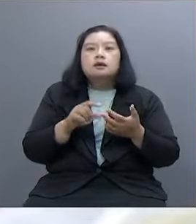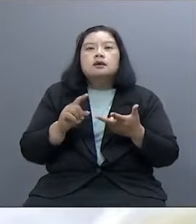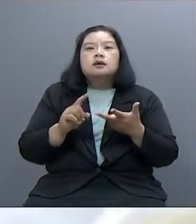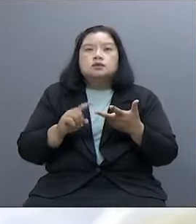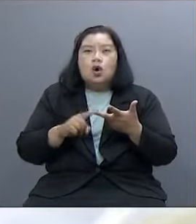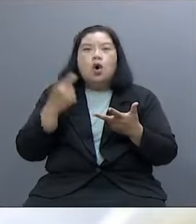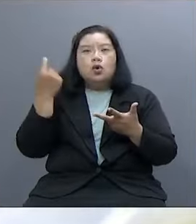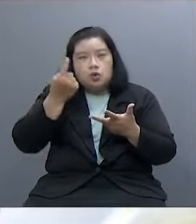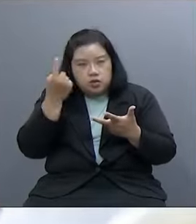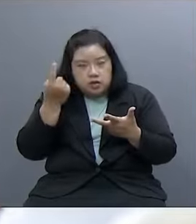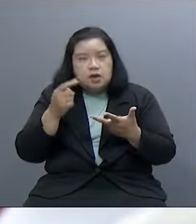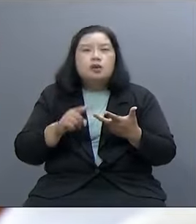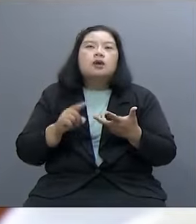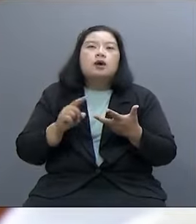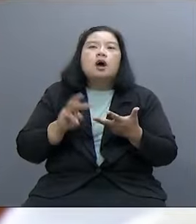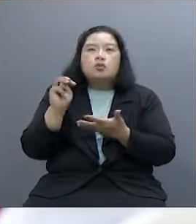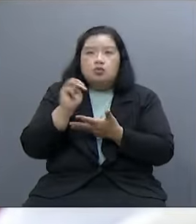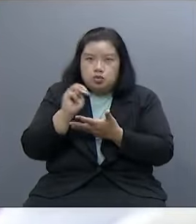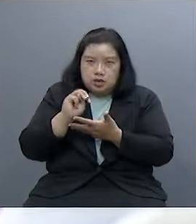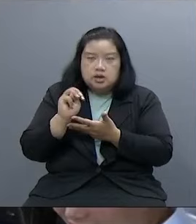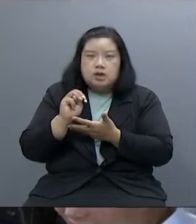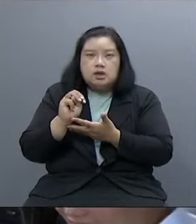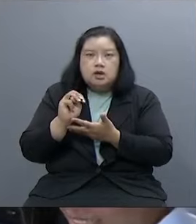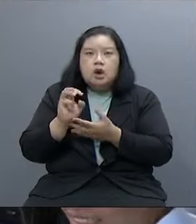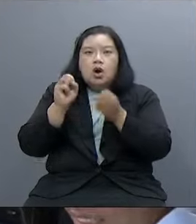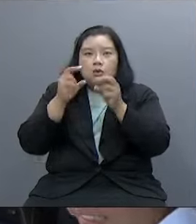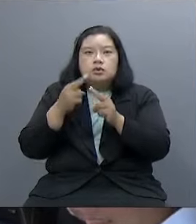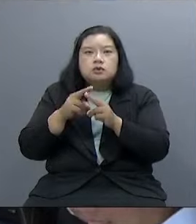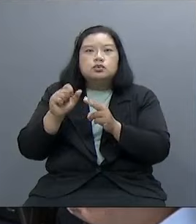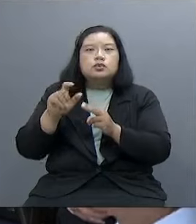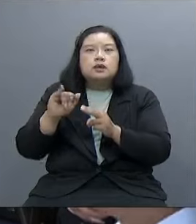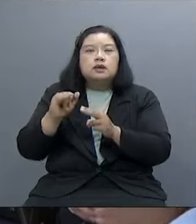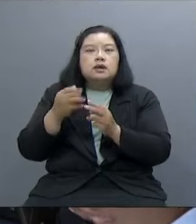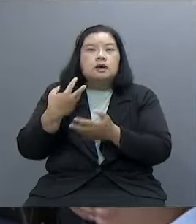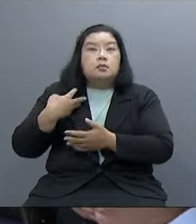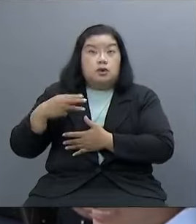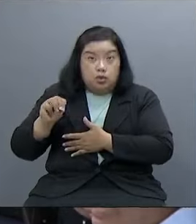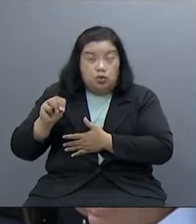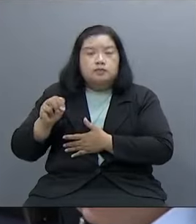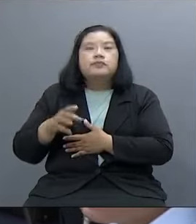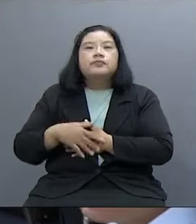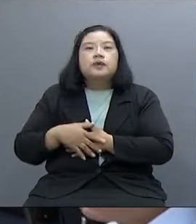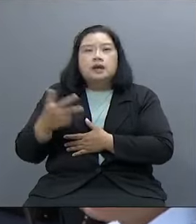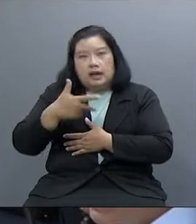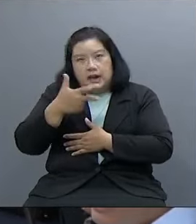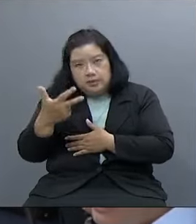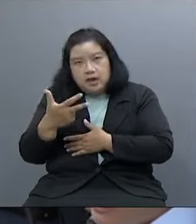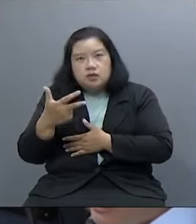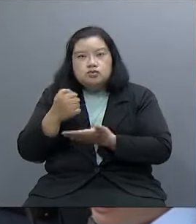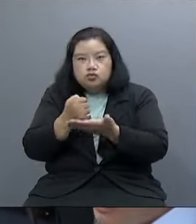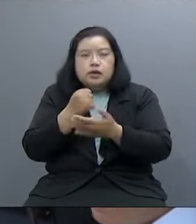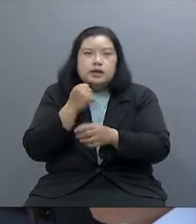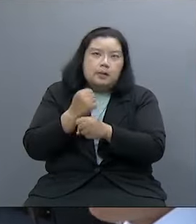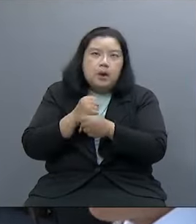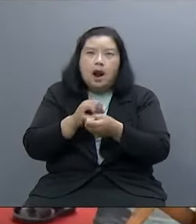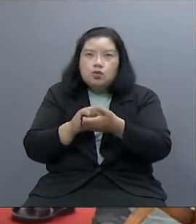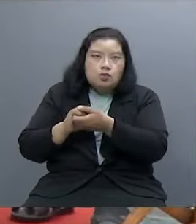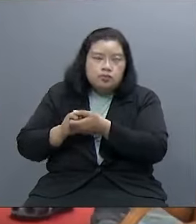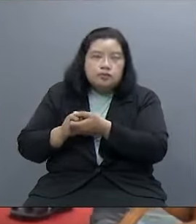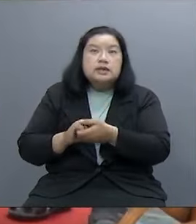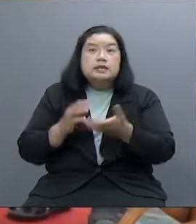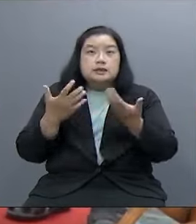าะสมุยมูลนิธิอาจารย์สุกรีเจริญสุขทีมงานจากไทย PBS จนเกิดเป็นงานคอนเสิร์ตในครั้งนี้ขึ้นมาค่ะซึ่งทั้งหมดนี้